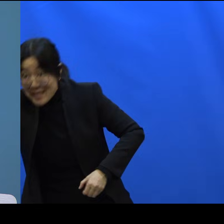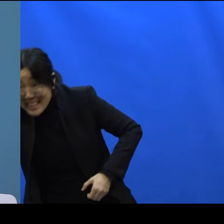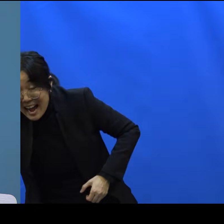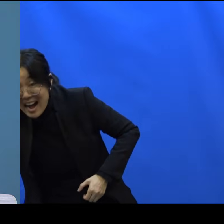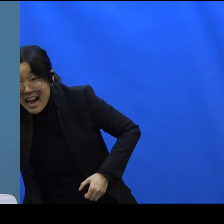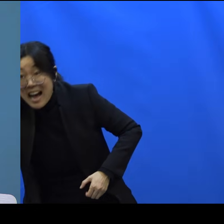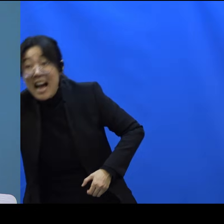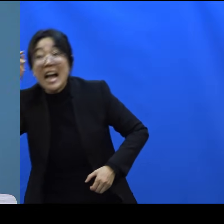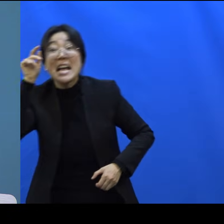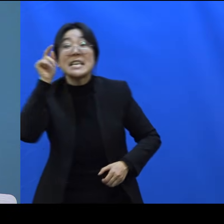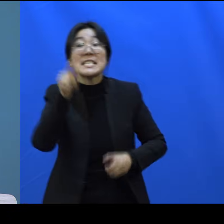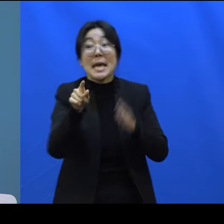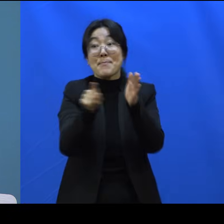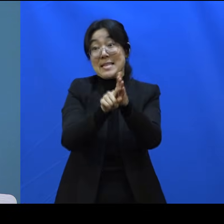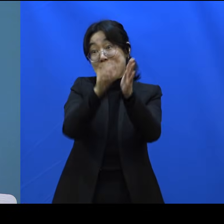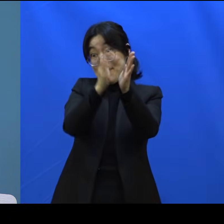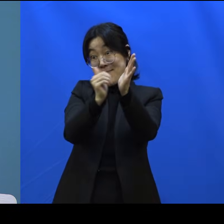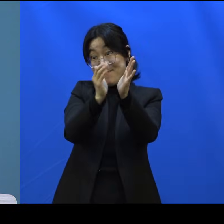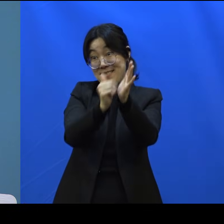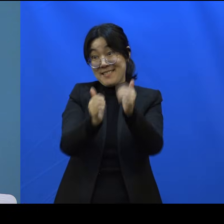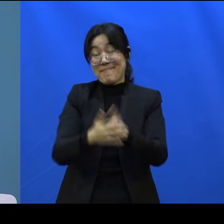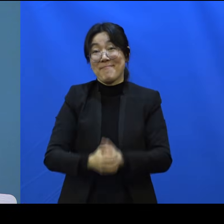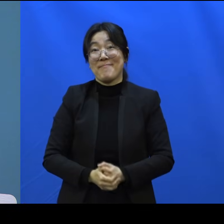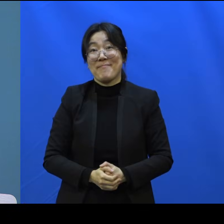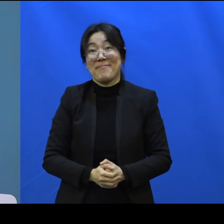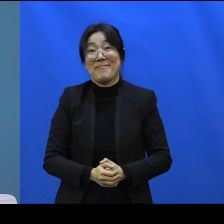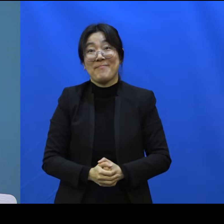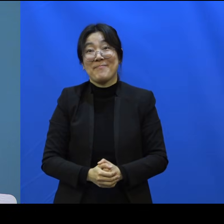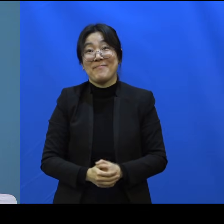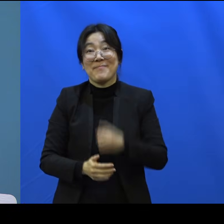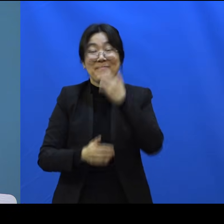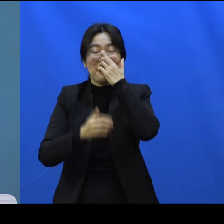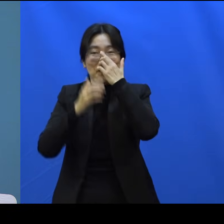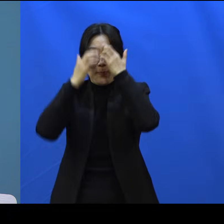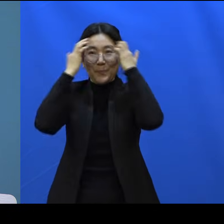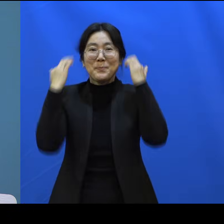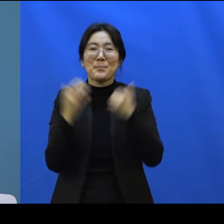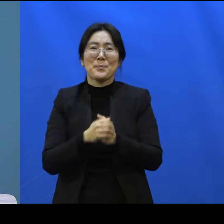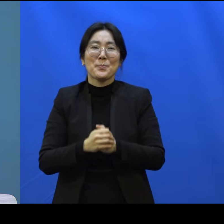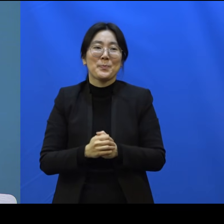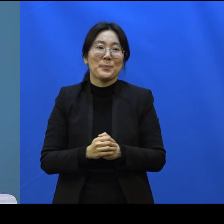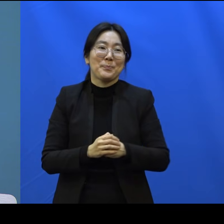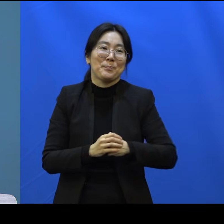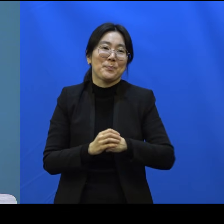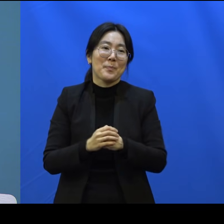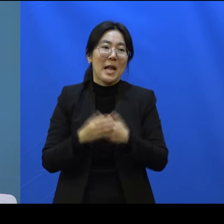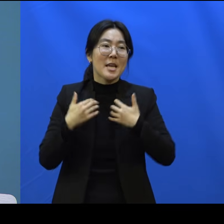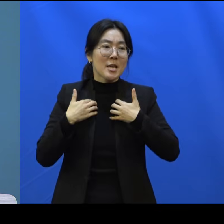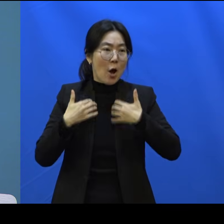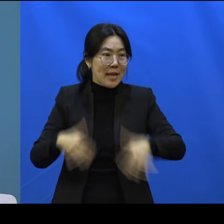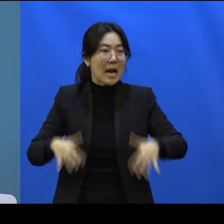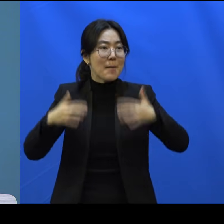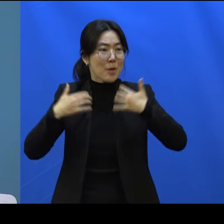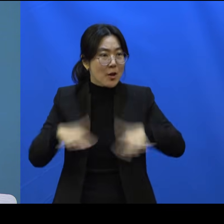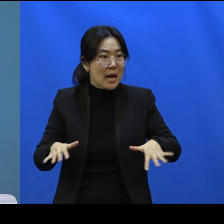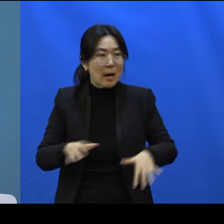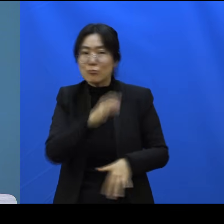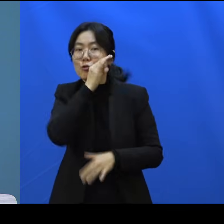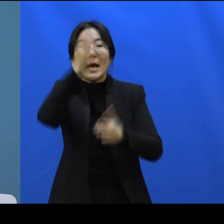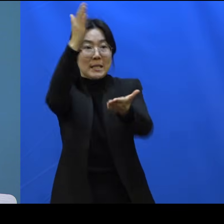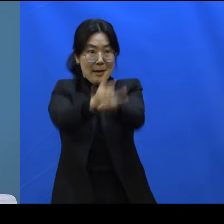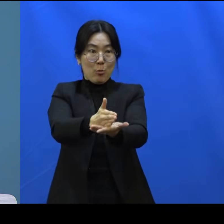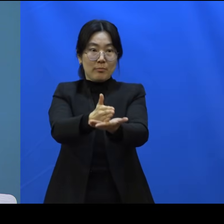그리스도의 능력을 계속 경험하려면 여러분들이 계속 연약함 속에 머물러 있기를 바라고,